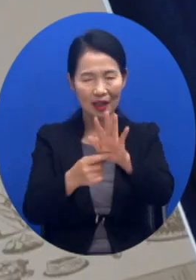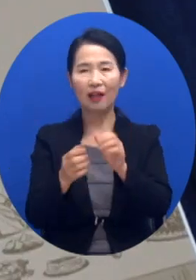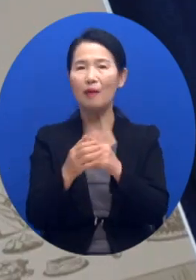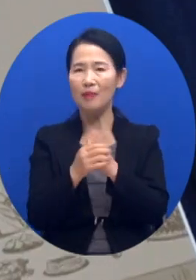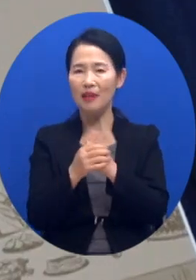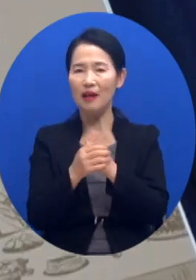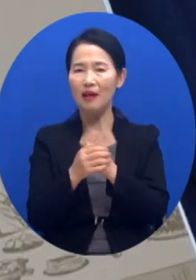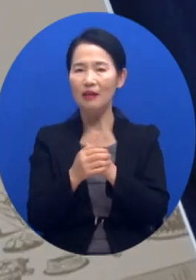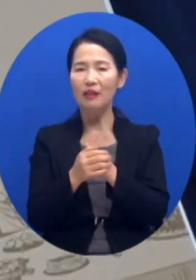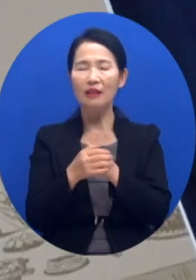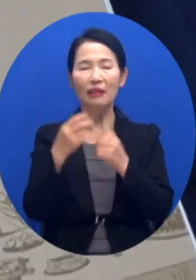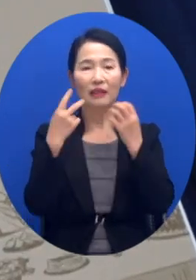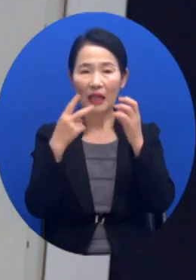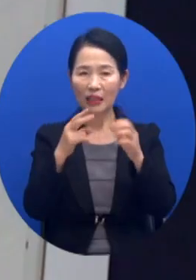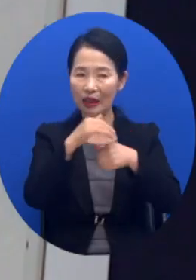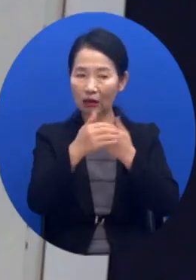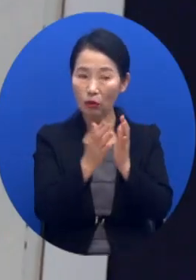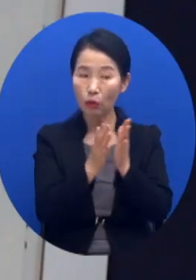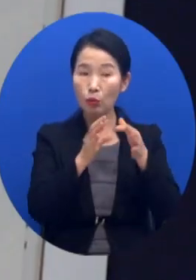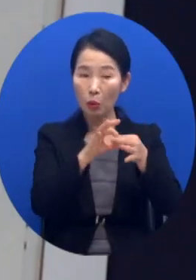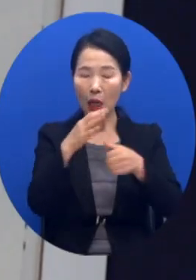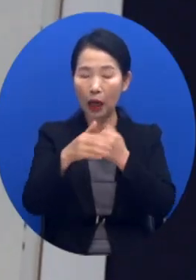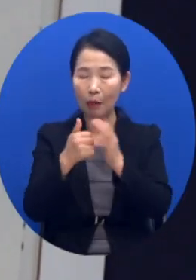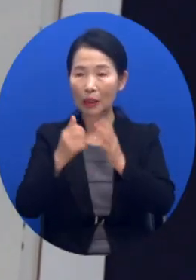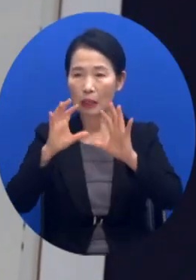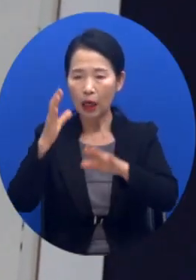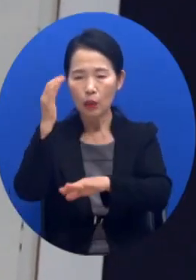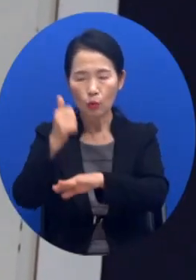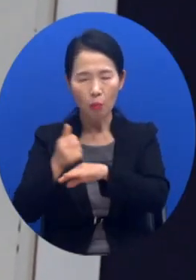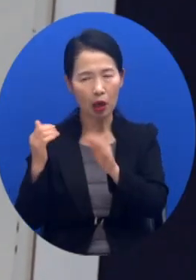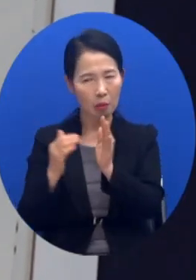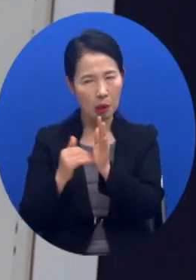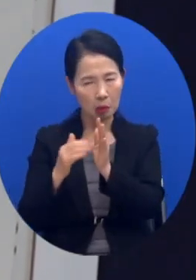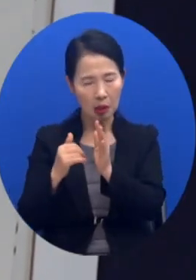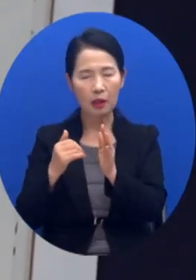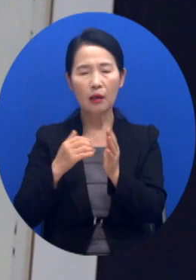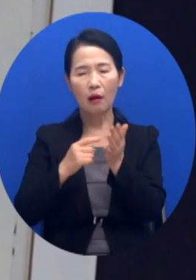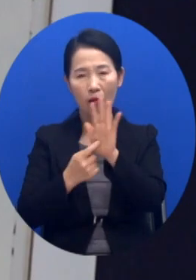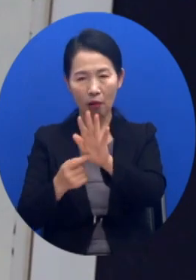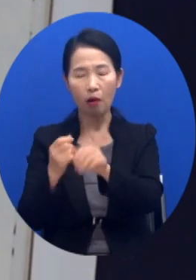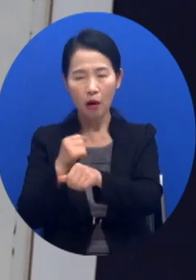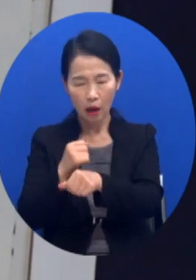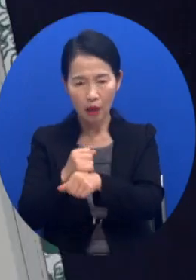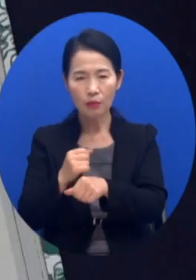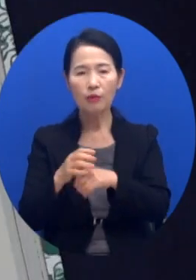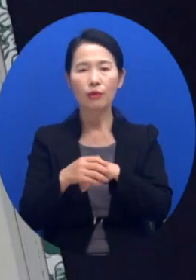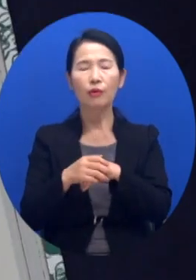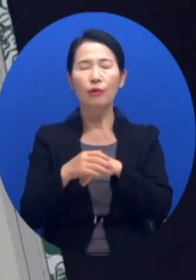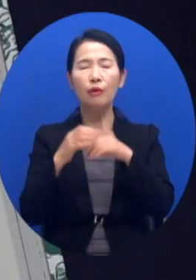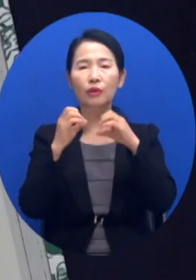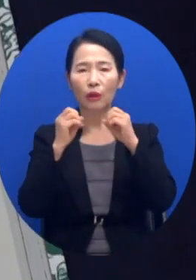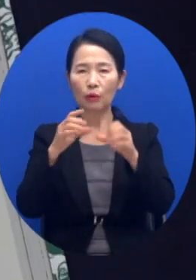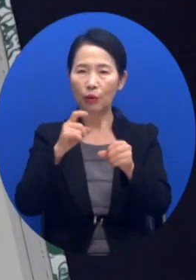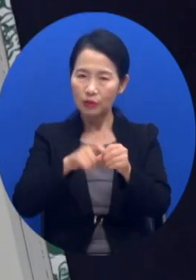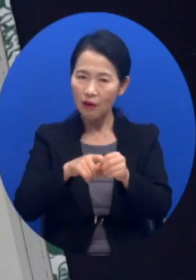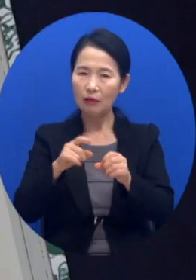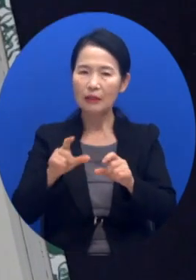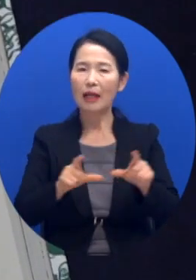책은 다니엘서를 통해 하나님 나라와 종말의 비밀 등을 알아보며 선교하는 삶을 산 다니엘을 만나봅니다.